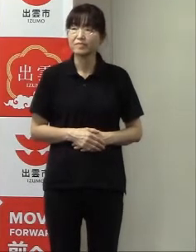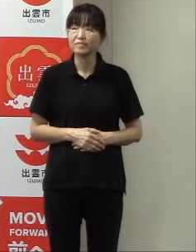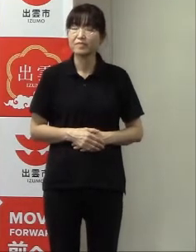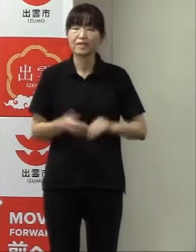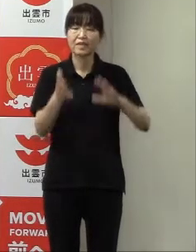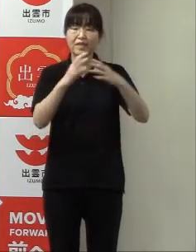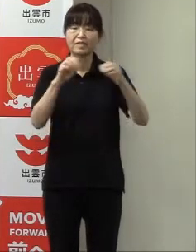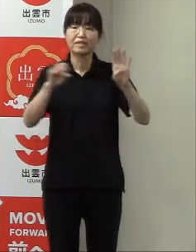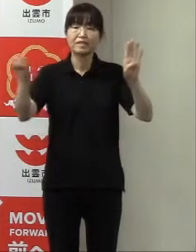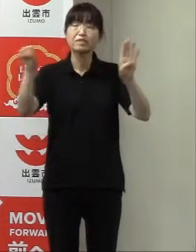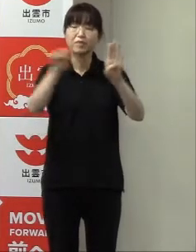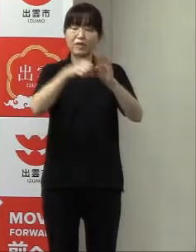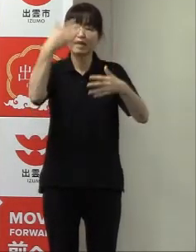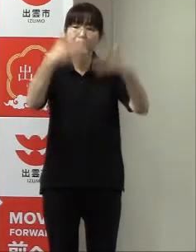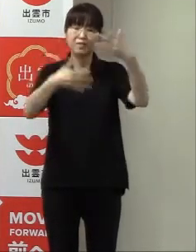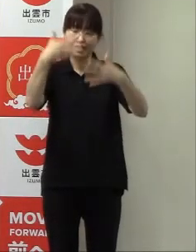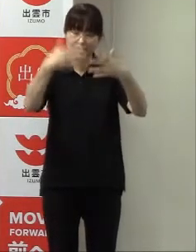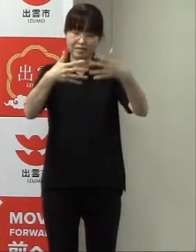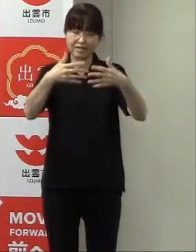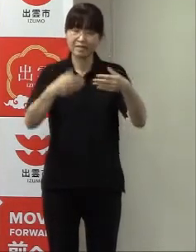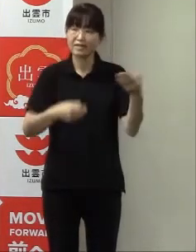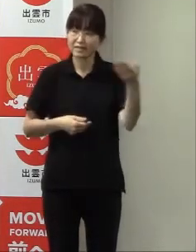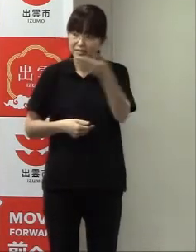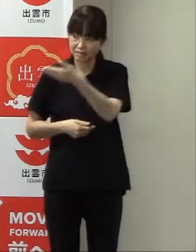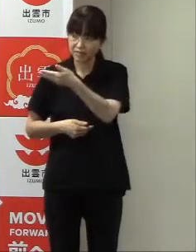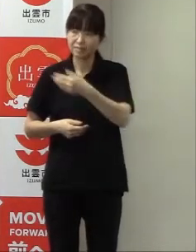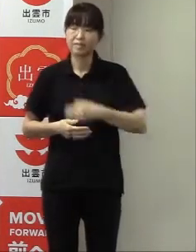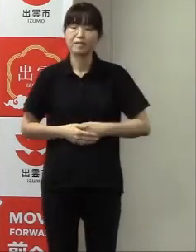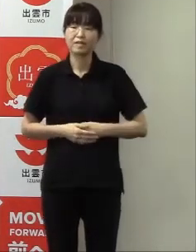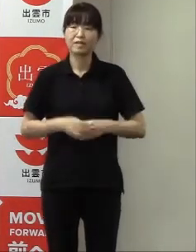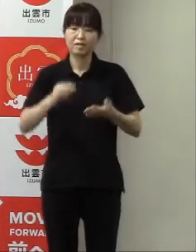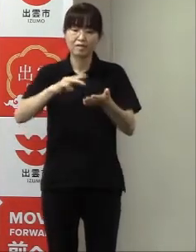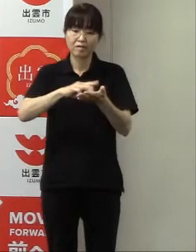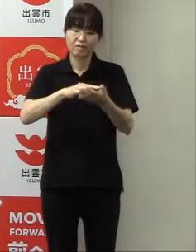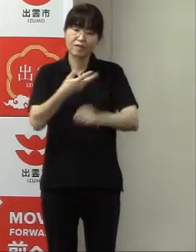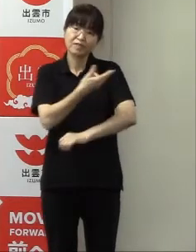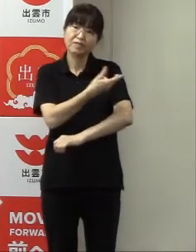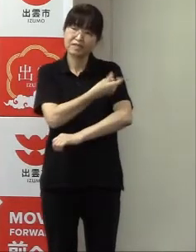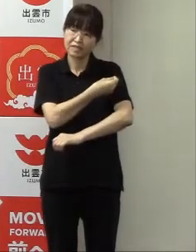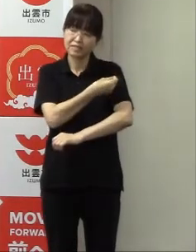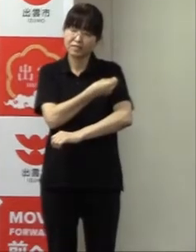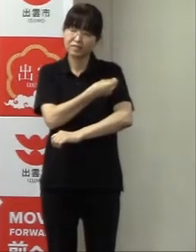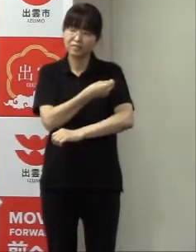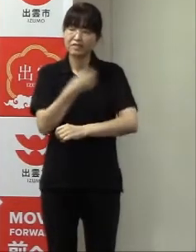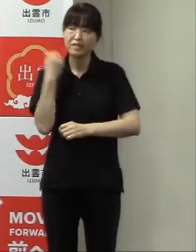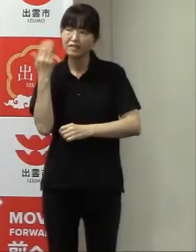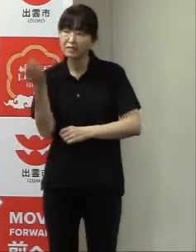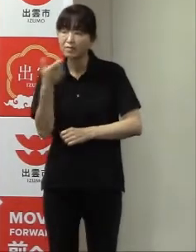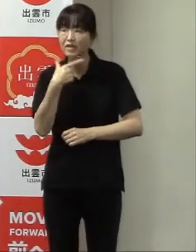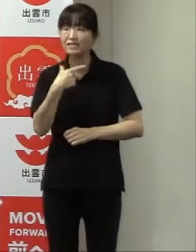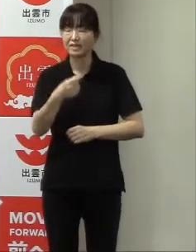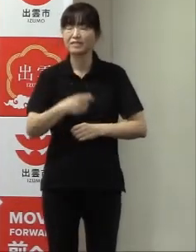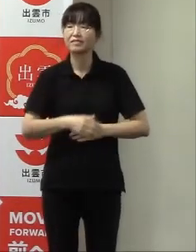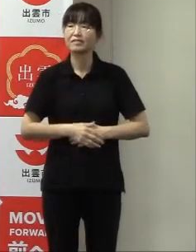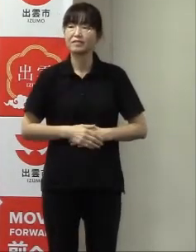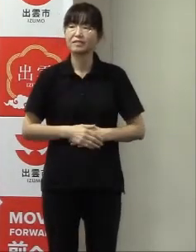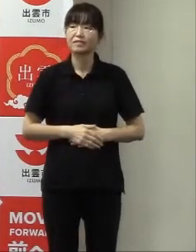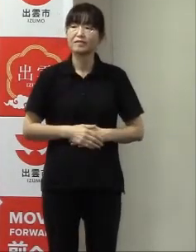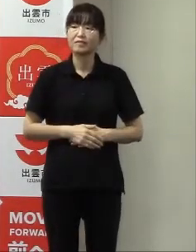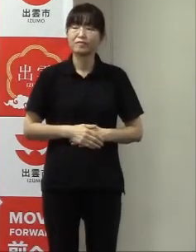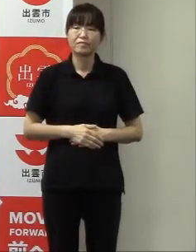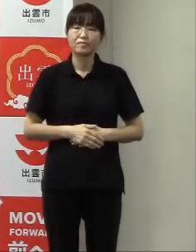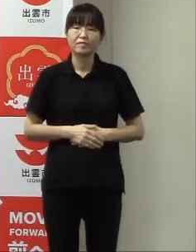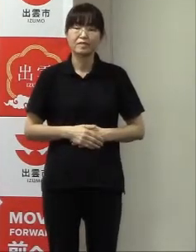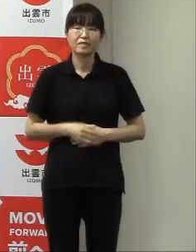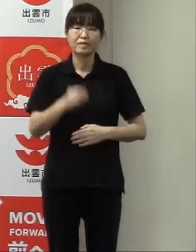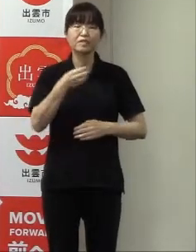いつも経営ビジョンのカメラです。よろしくお願いします。ワクチン接種についてお伺いさせていただきたいと思います。いよいよ